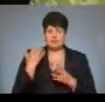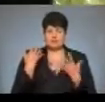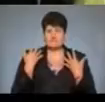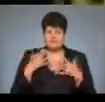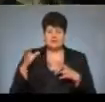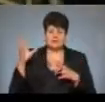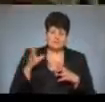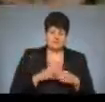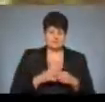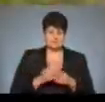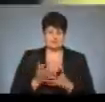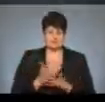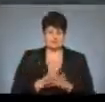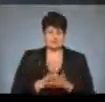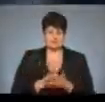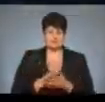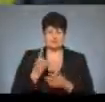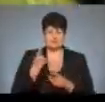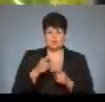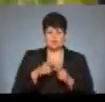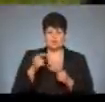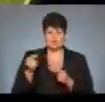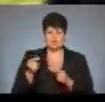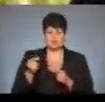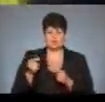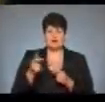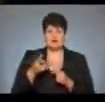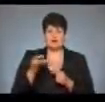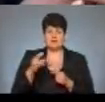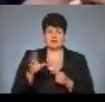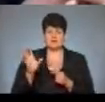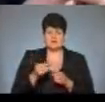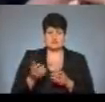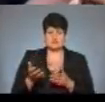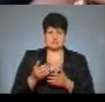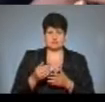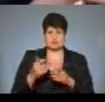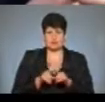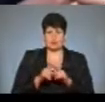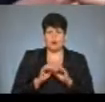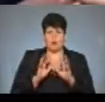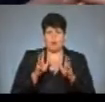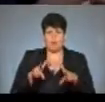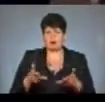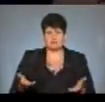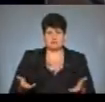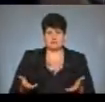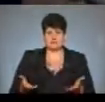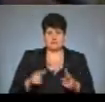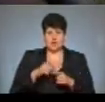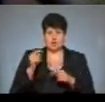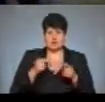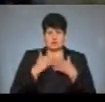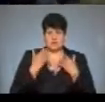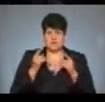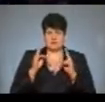втратив увесь врожай. Ні одного колоска нема вибито, скошено. Раз скусив все, як комбайн пройшов. І навіть колосків немає,